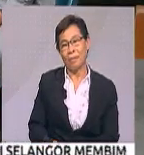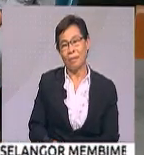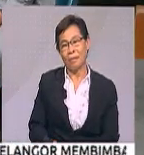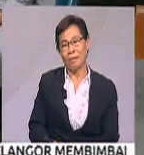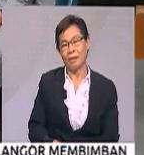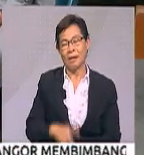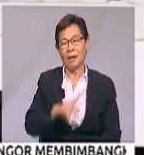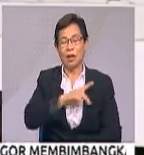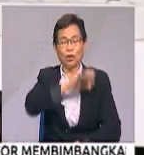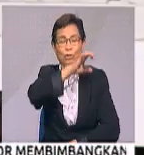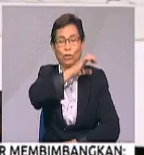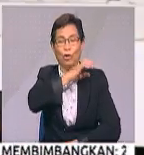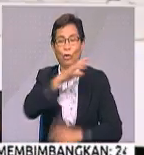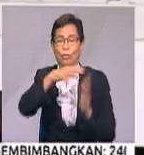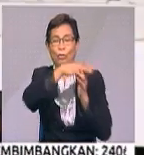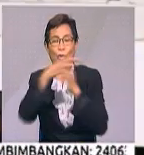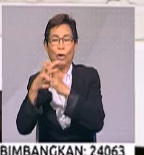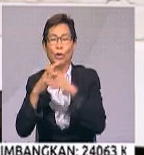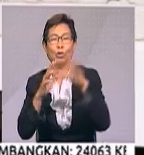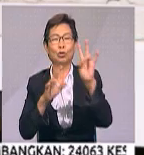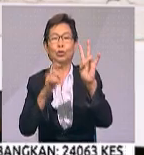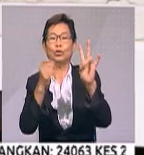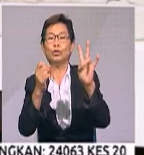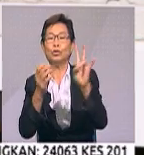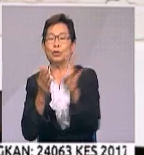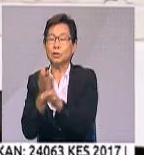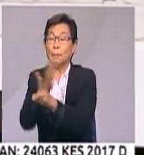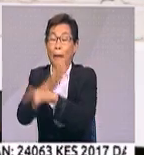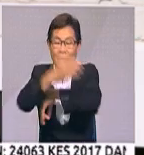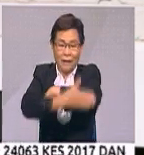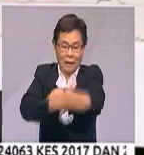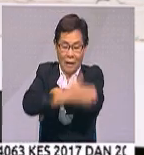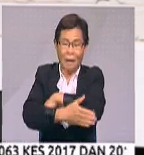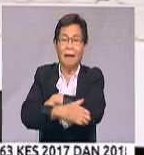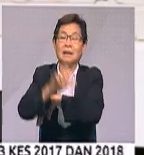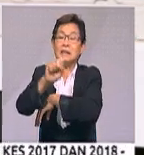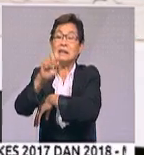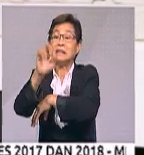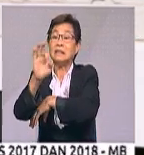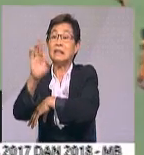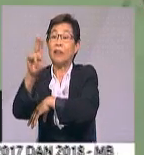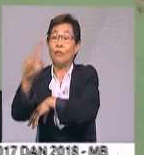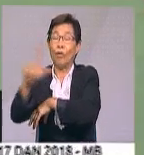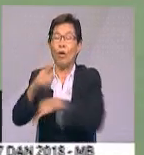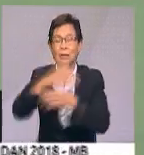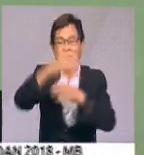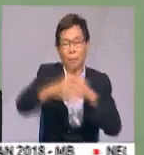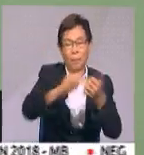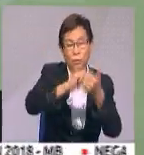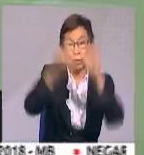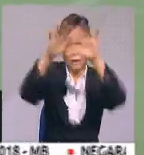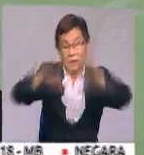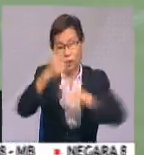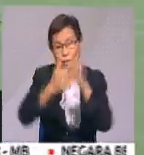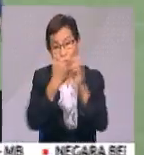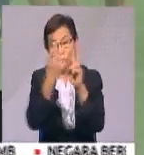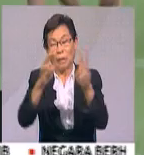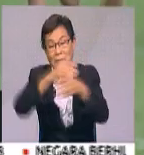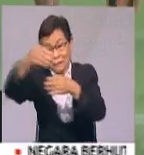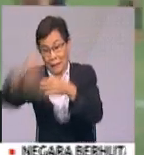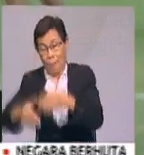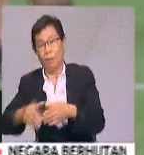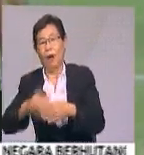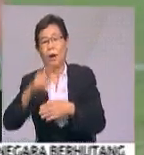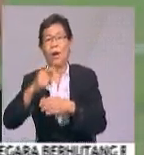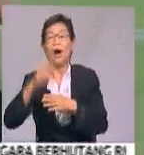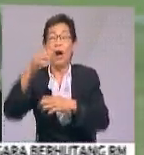Jelas Ketua Jurulatih Rugby tujuh sebelah negara Muhammad Saizul Hafifi Muhammad Nong, selepas tamanya sukan CKL 2017, pasukan tuan